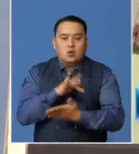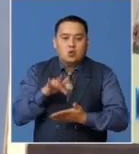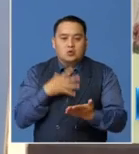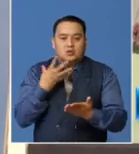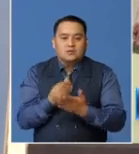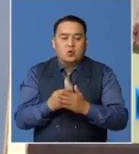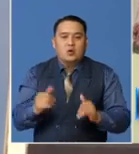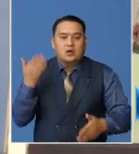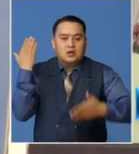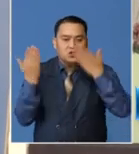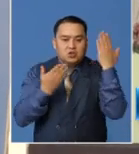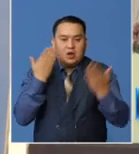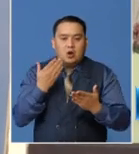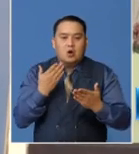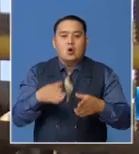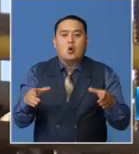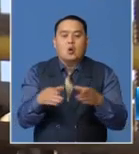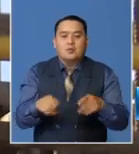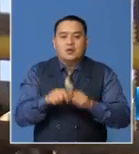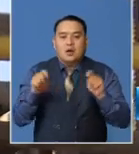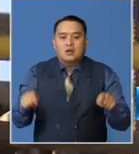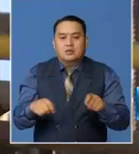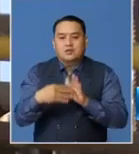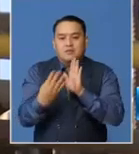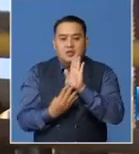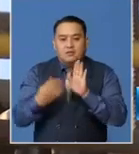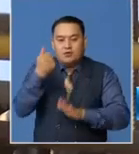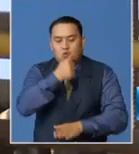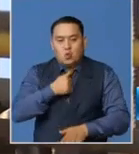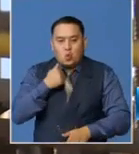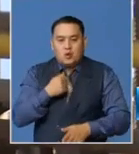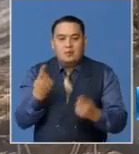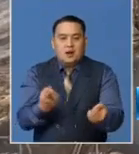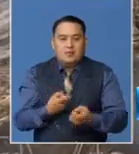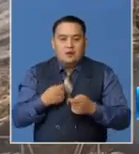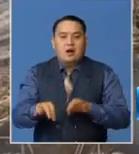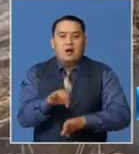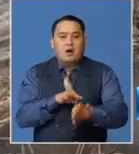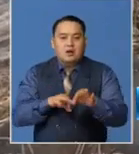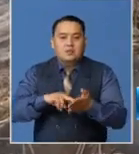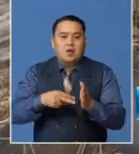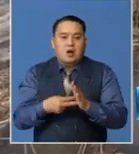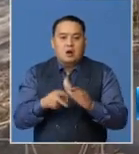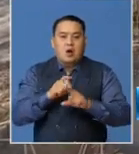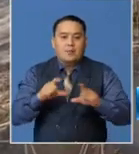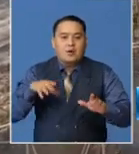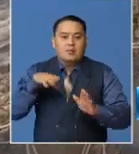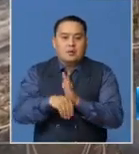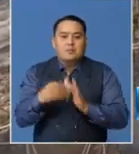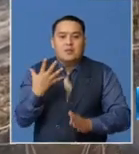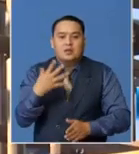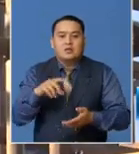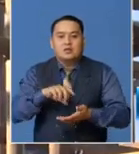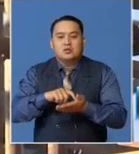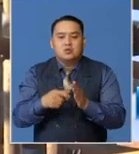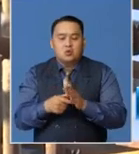королевство развлечений комплекс откроется в конце 2019 года привлекательно в архитектурном плане объект включает пятизвездочную гостиницу